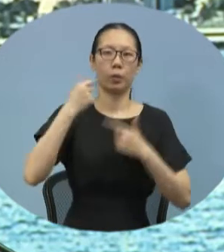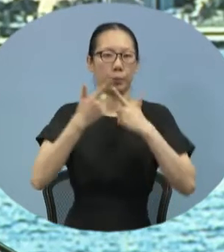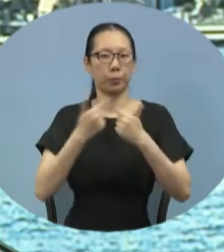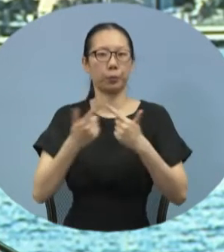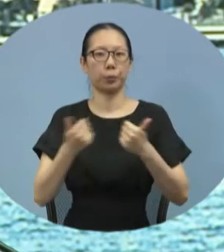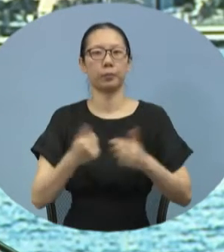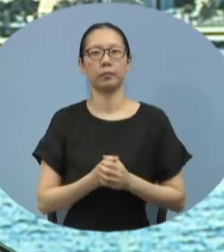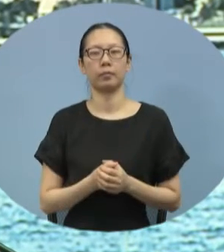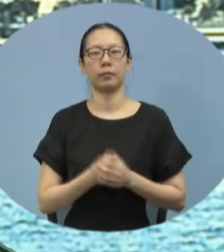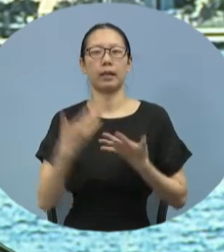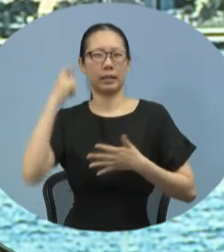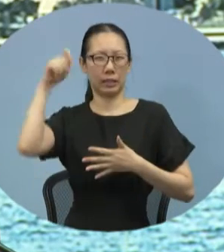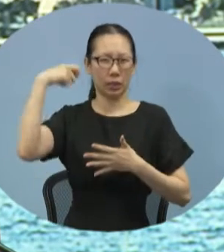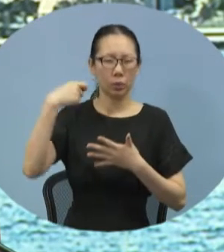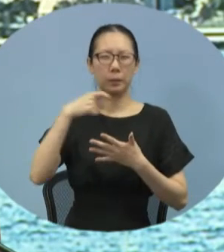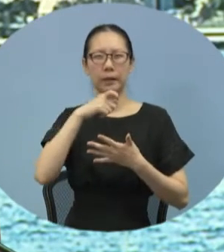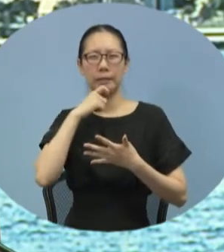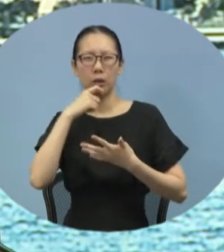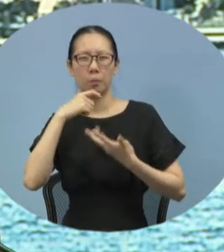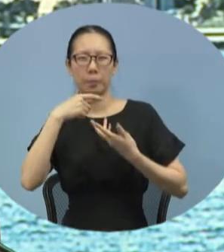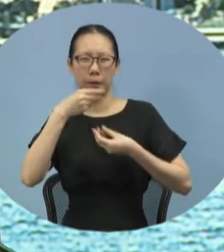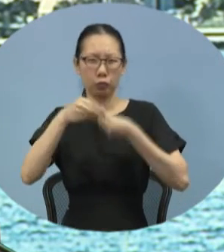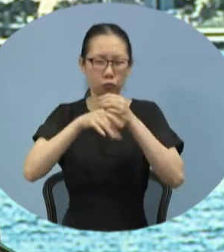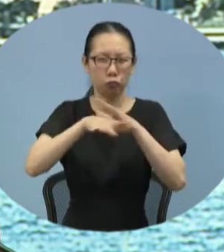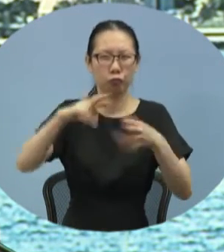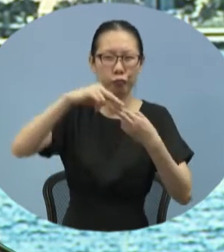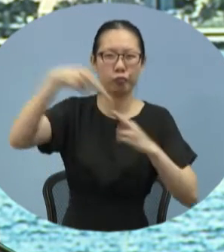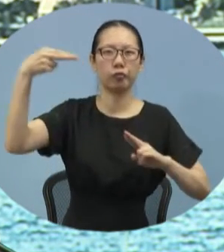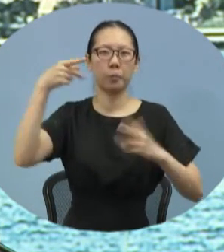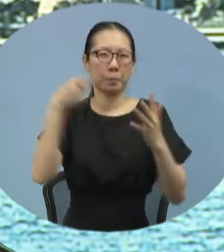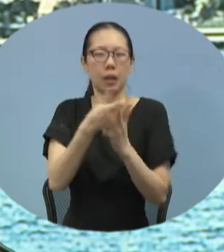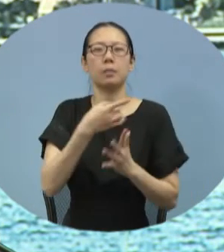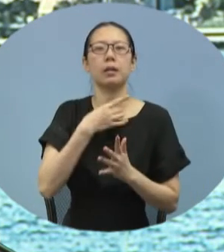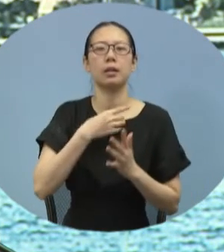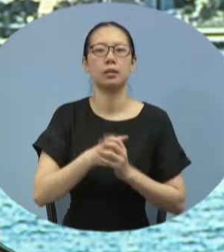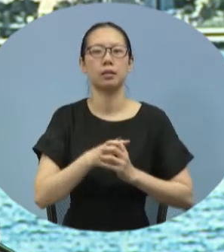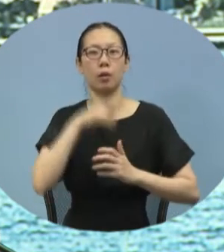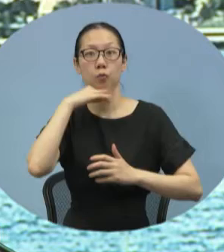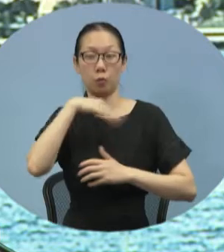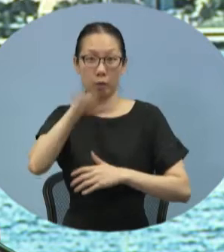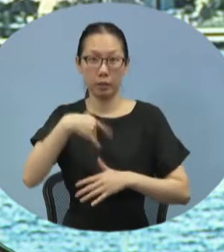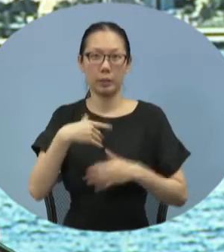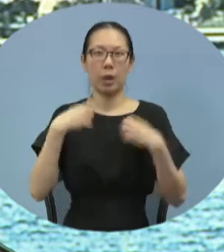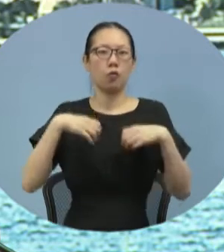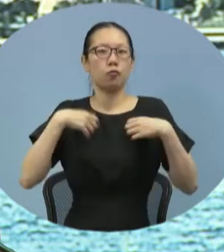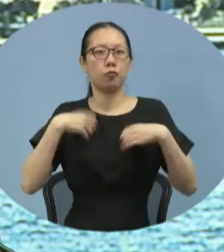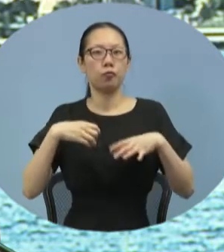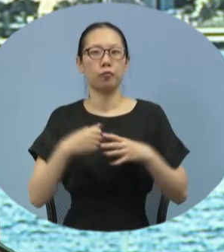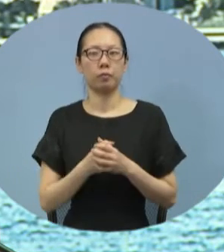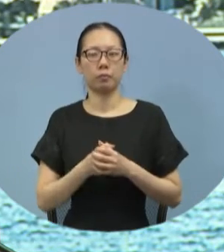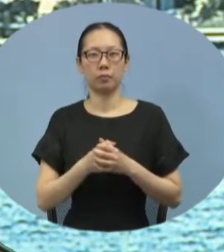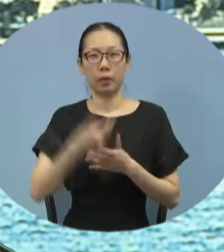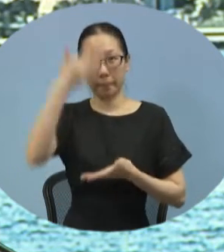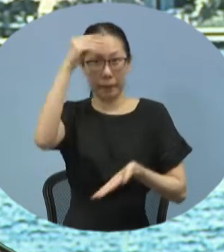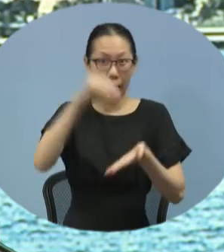社會上依然是有一些傳播鏈是未被發現，所以我們稍微鬆懈，個案是